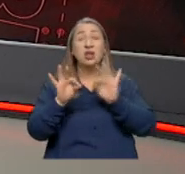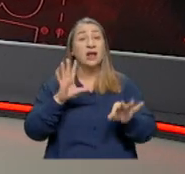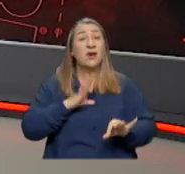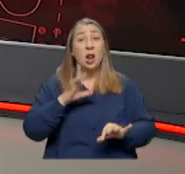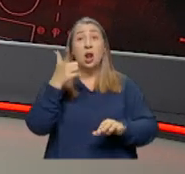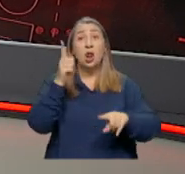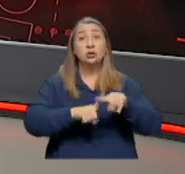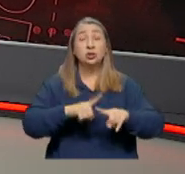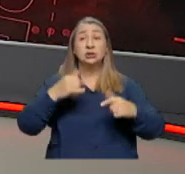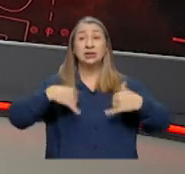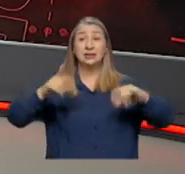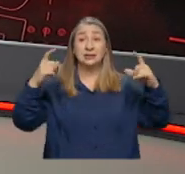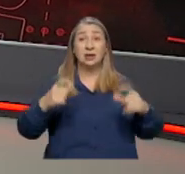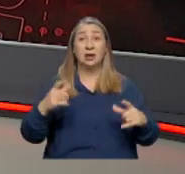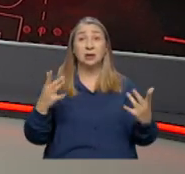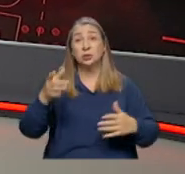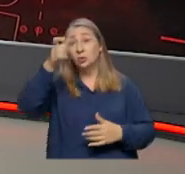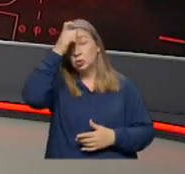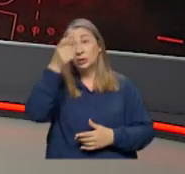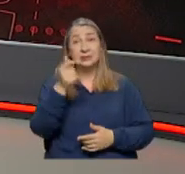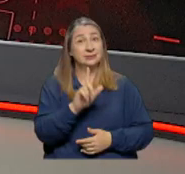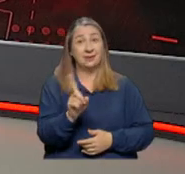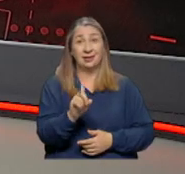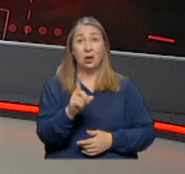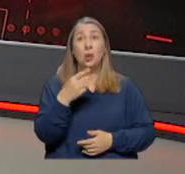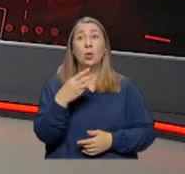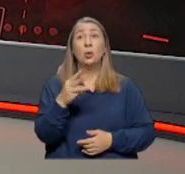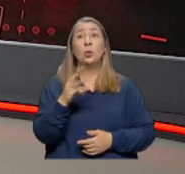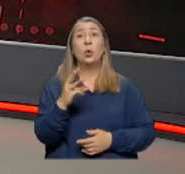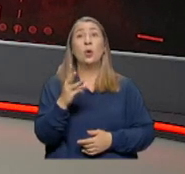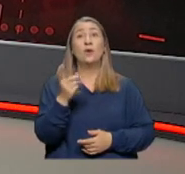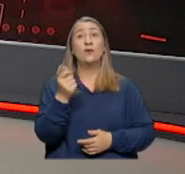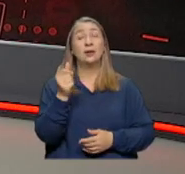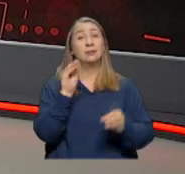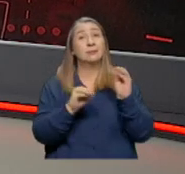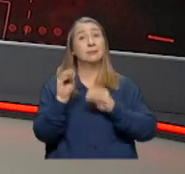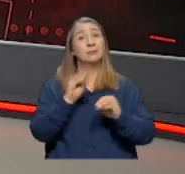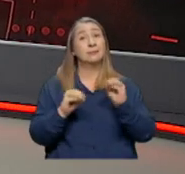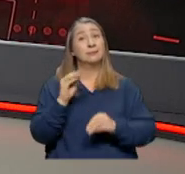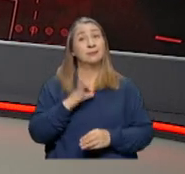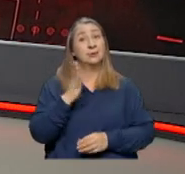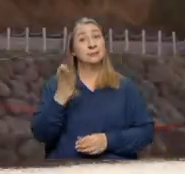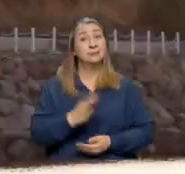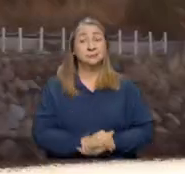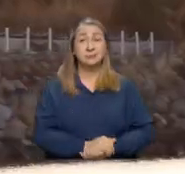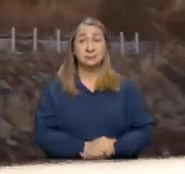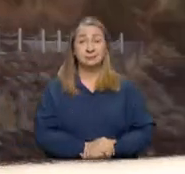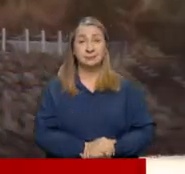var lüks tatil mekanlarında artık Türk Lirası da değil Euro cinsinden fiyatlar konuşuyor